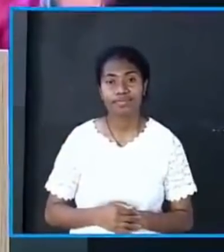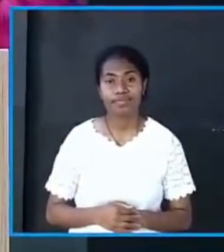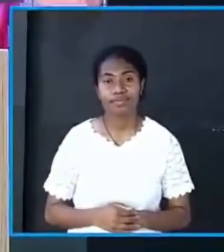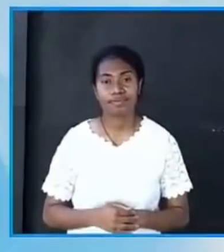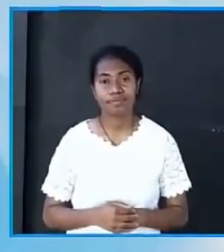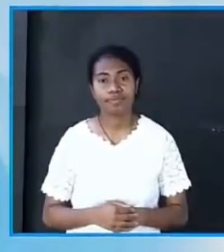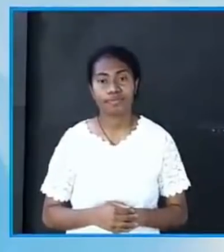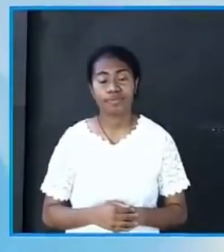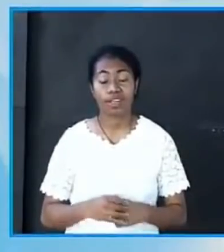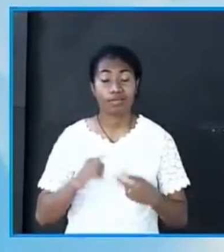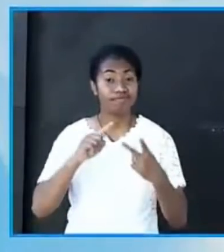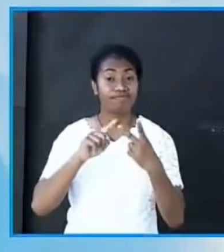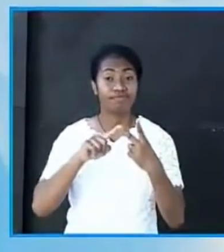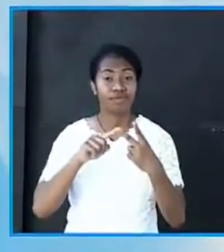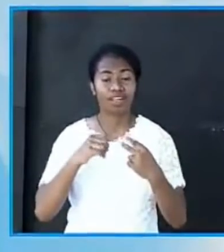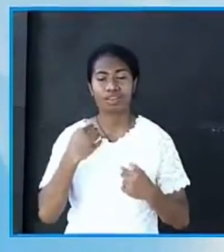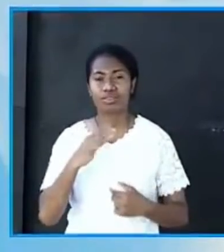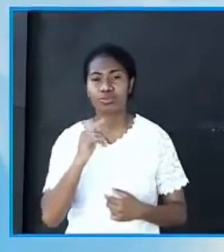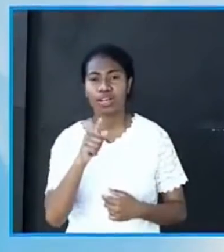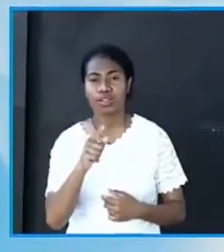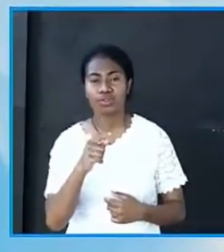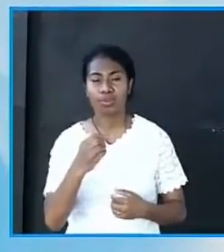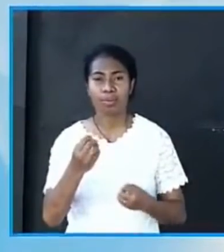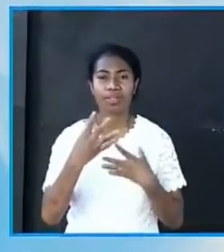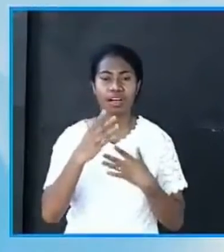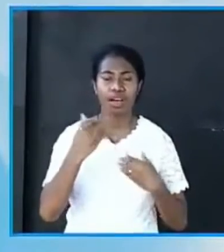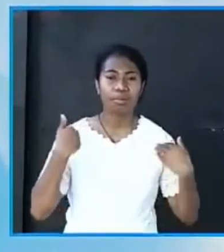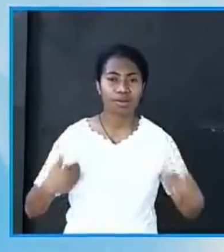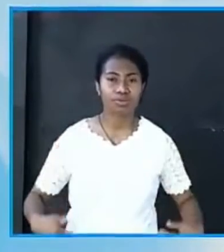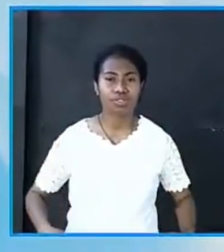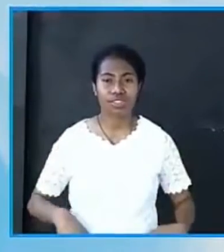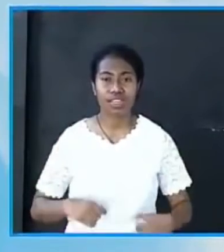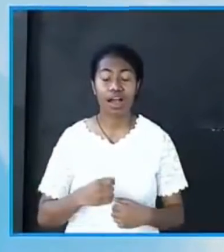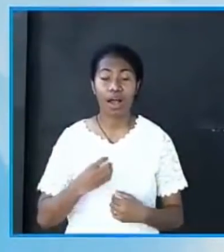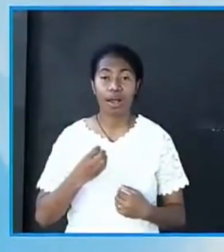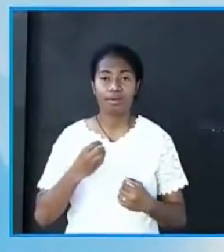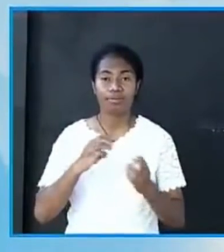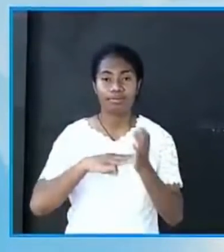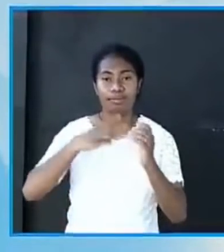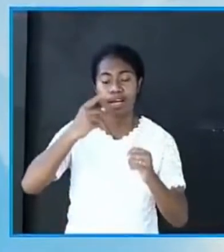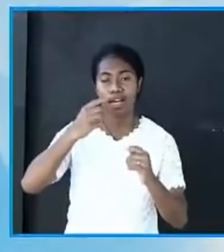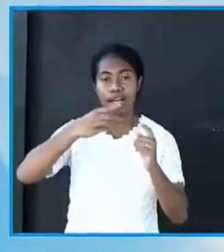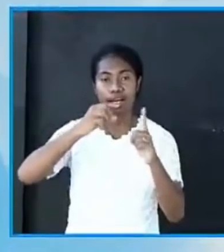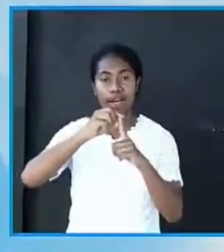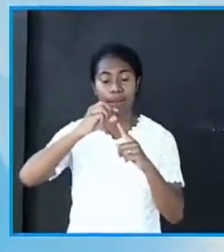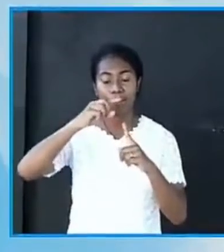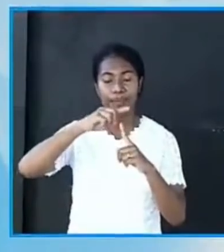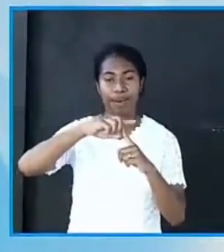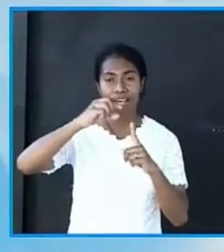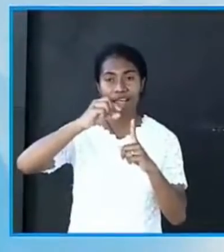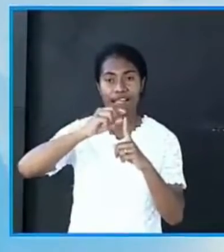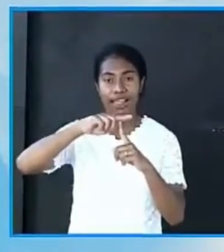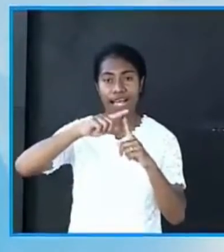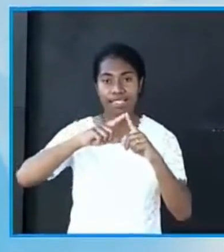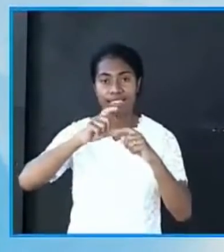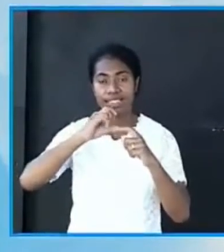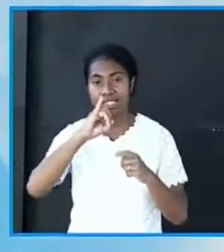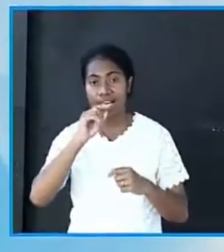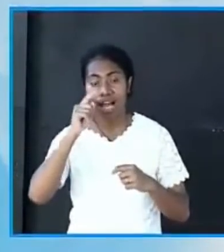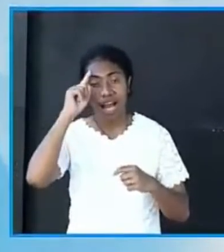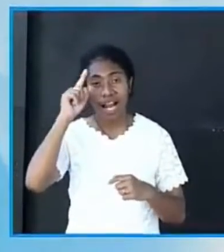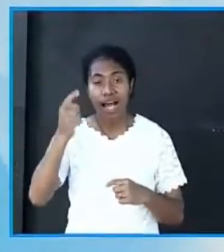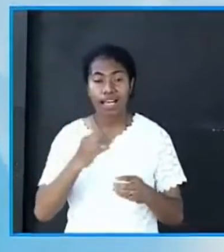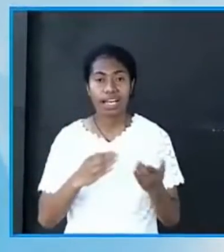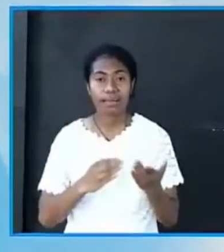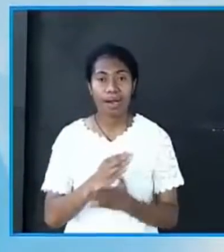bokma kedua kata ini memberitahu kita bahwa manusia merepresentasikan Allah dan menyerupai dia dalam hal-hal